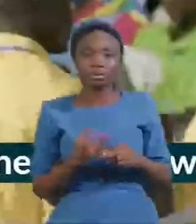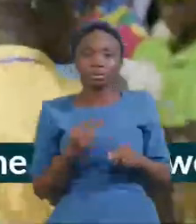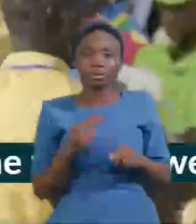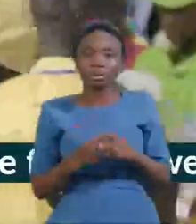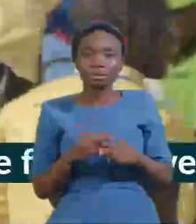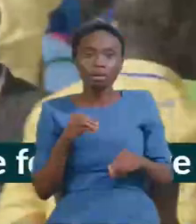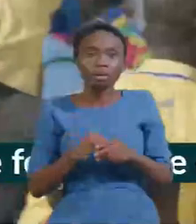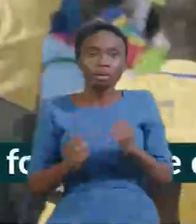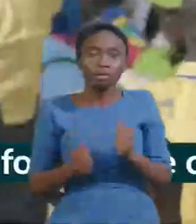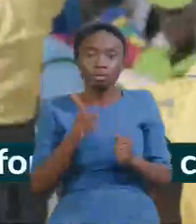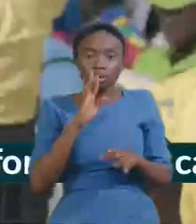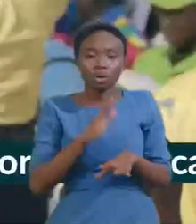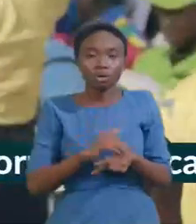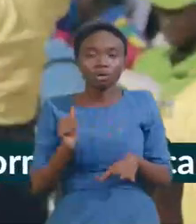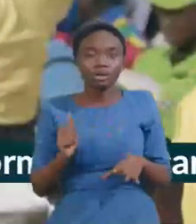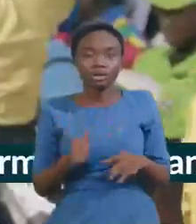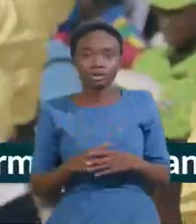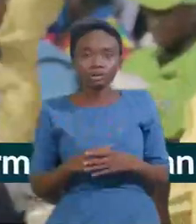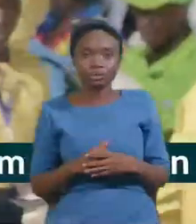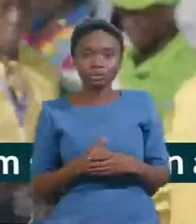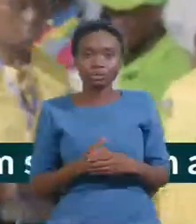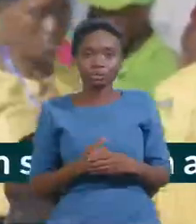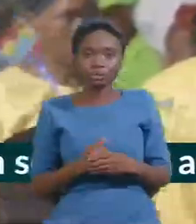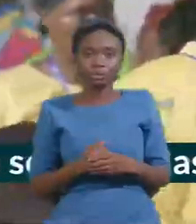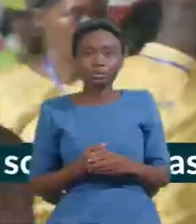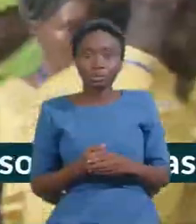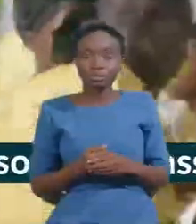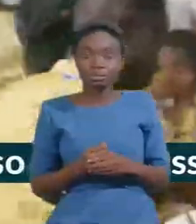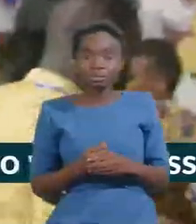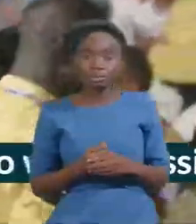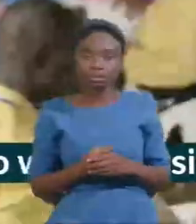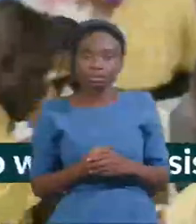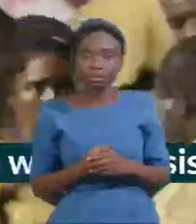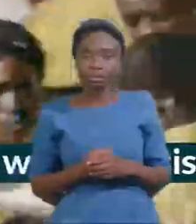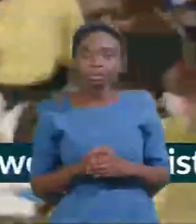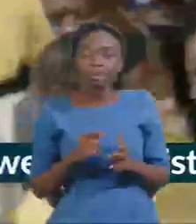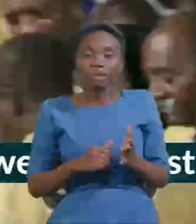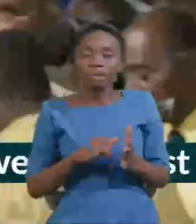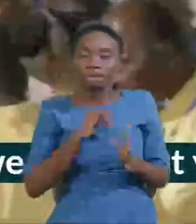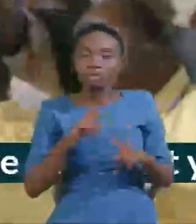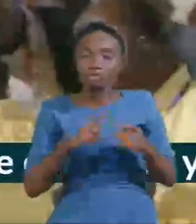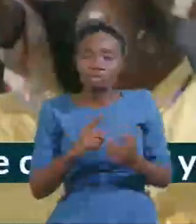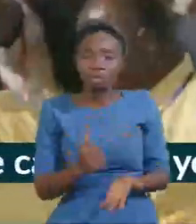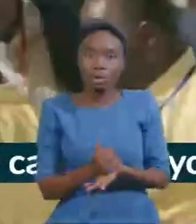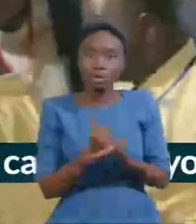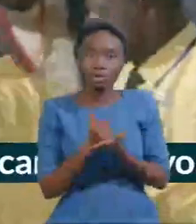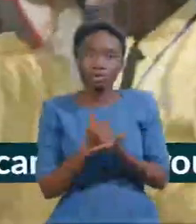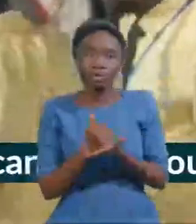are called in the quarter. Le nom avec lequel vous êtes connu au quartier. This is going to help